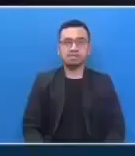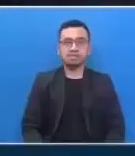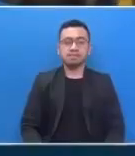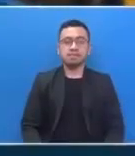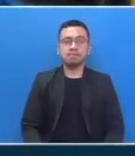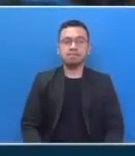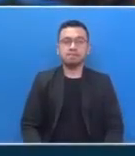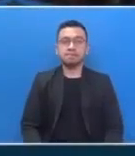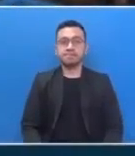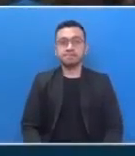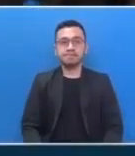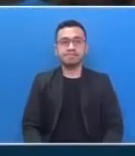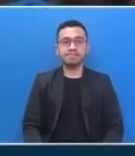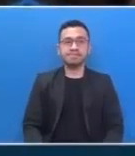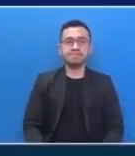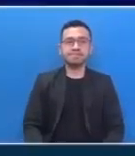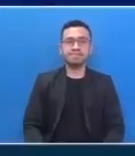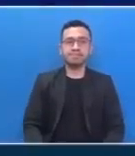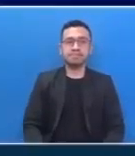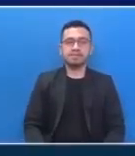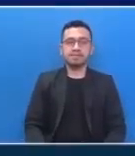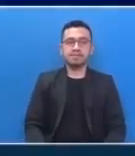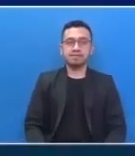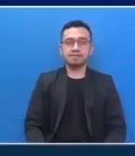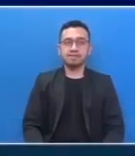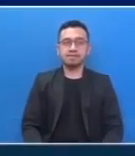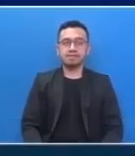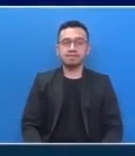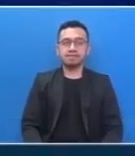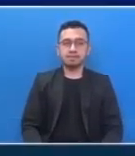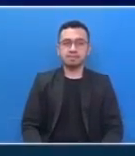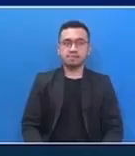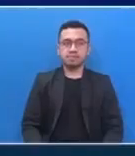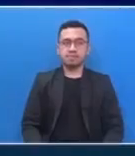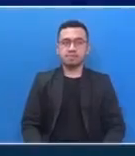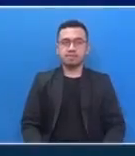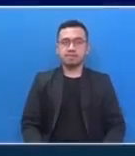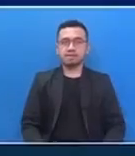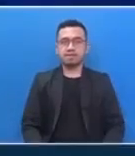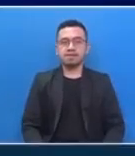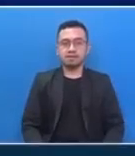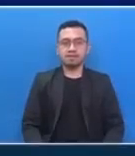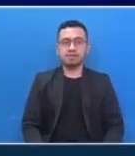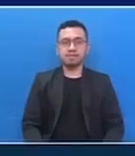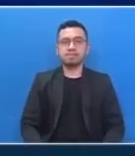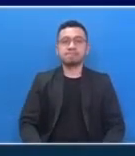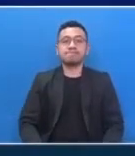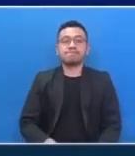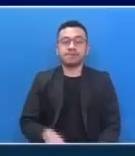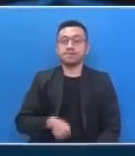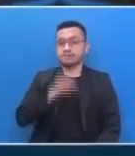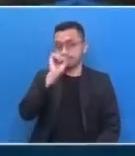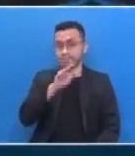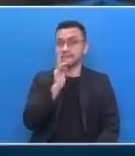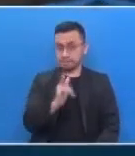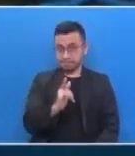saya mohon maaf tetap pada pendirian saya tapi sekali lagi selama ini saya